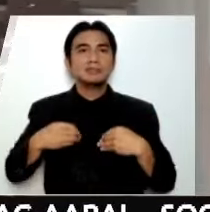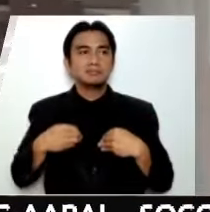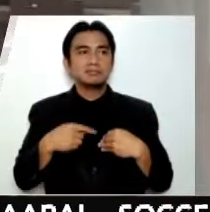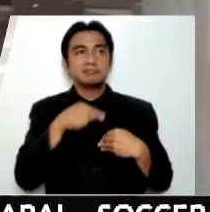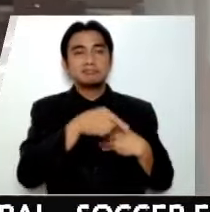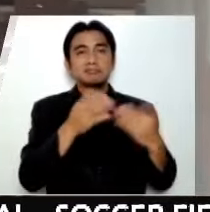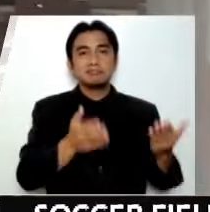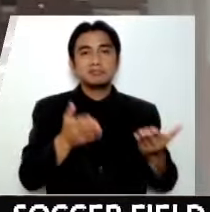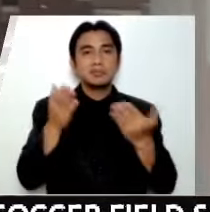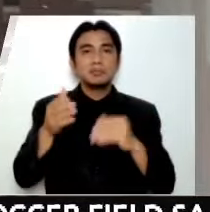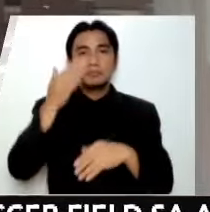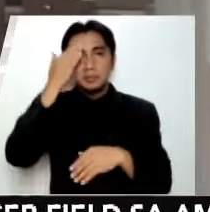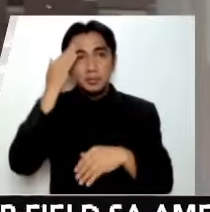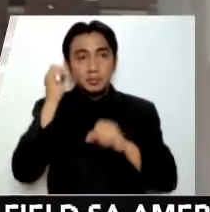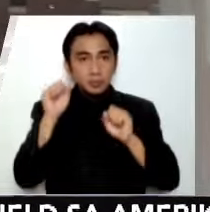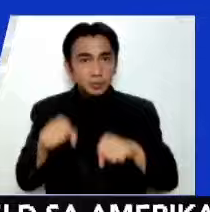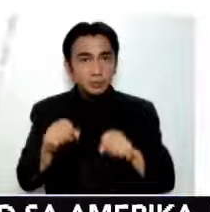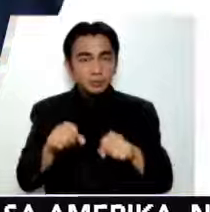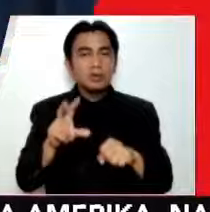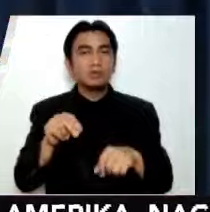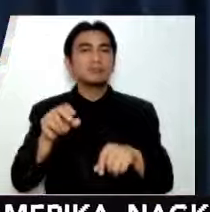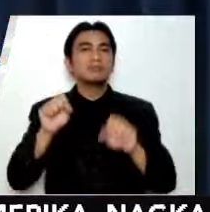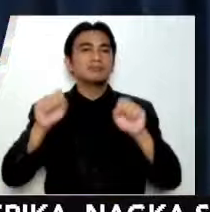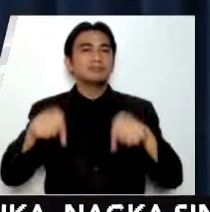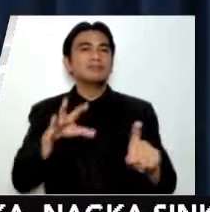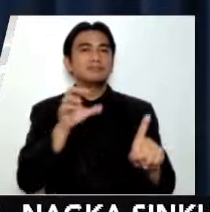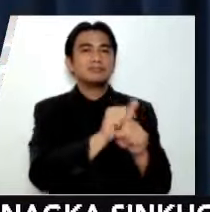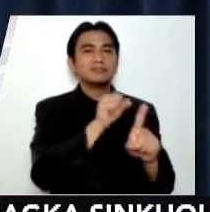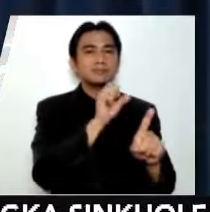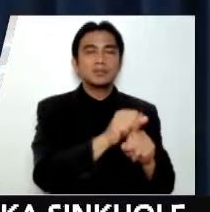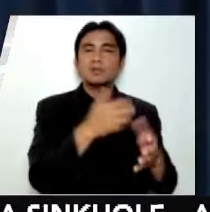siyang arestuhin anumang oras.